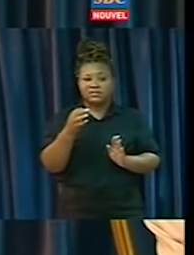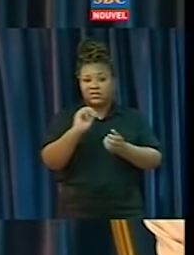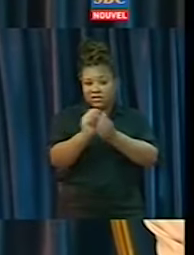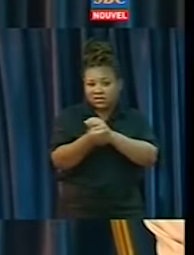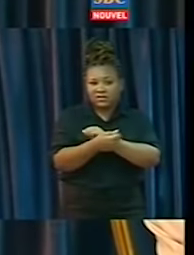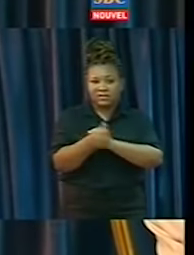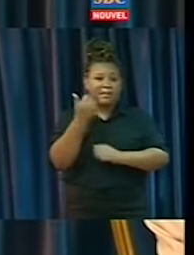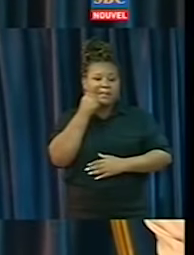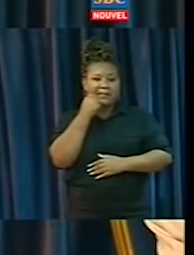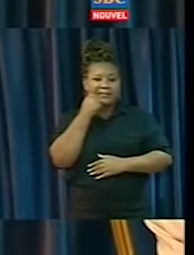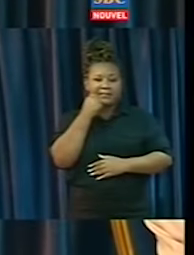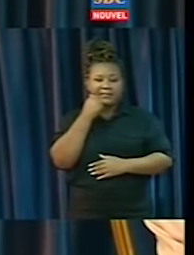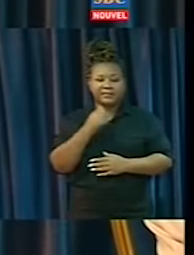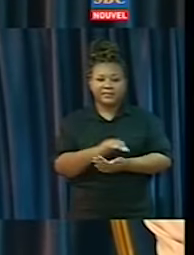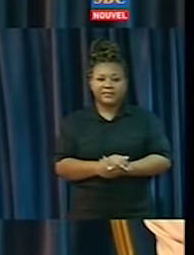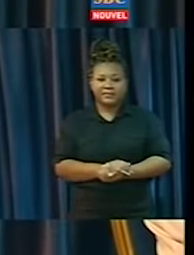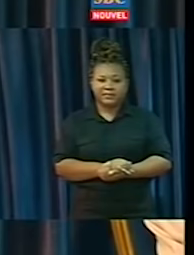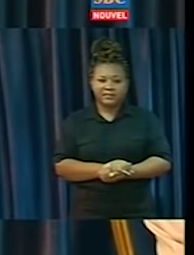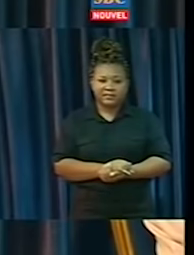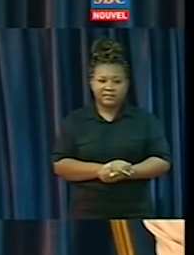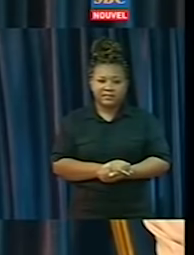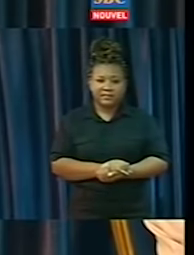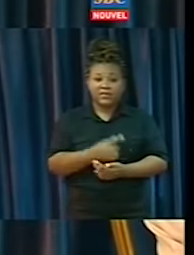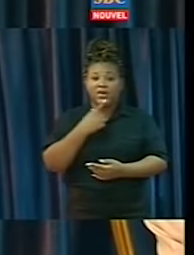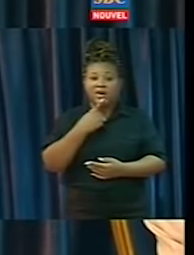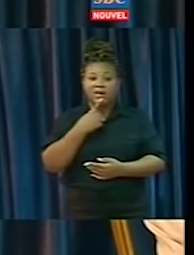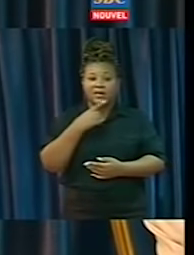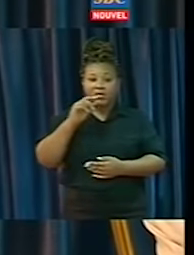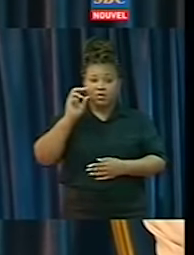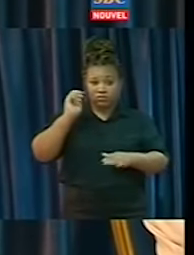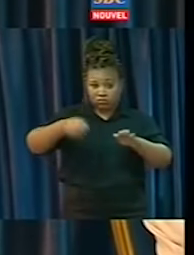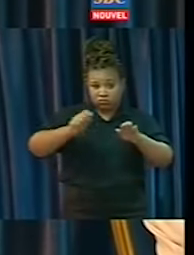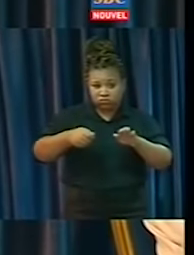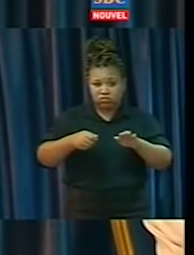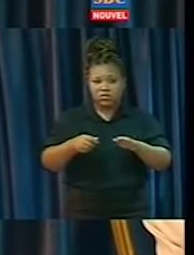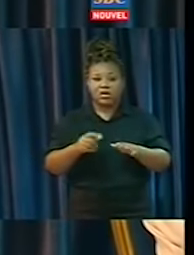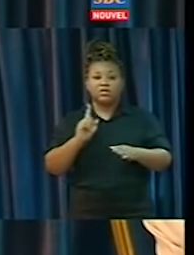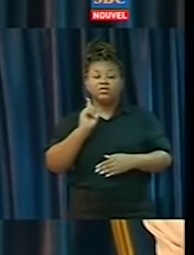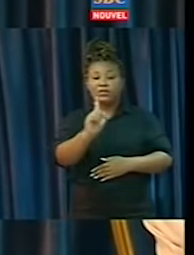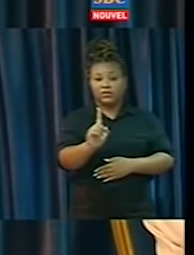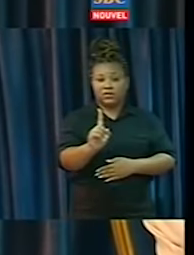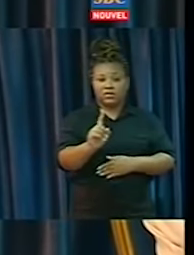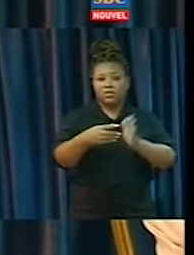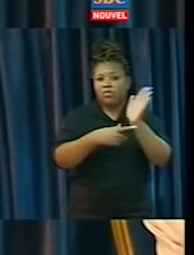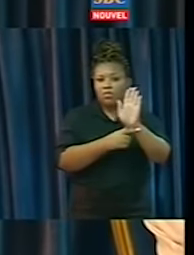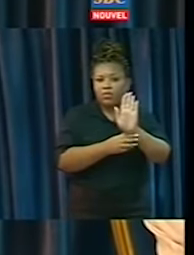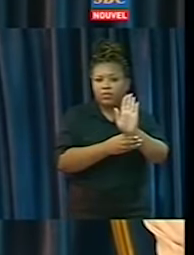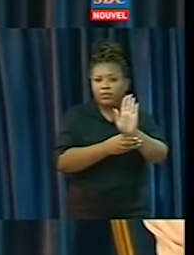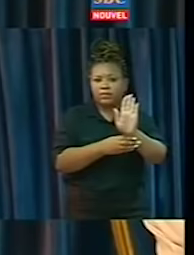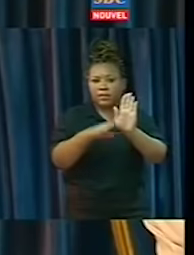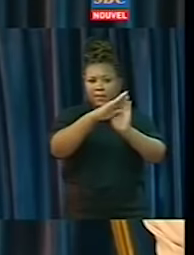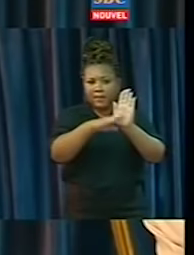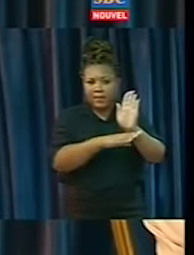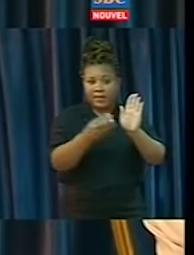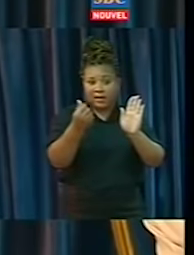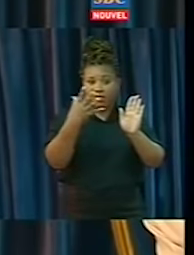là, nous venons soumettre un budget supplémentaire, nous demandons des 300 millions, 200 millions en excès.